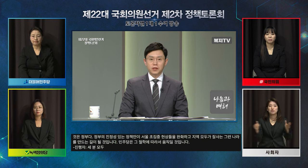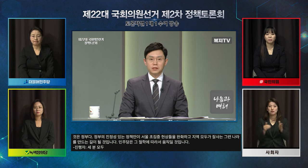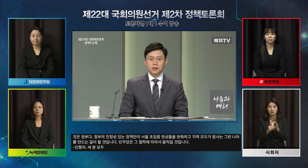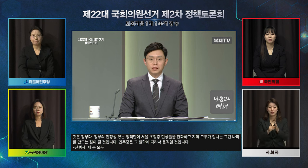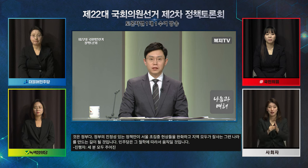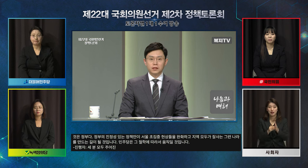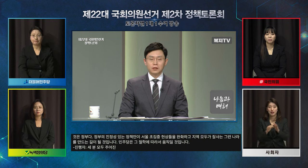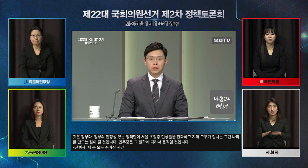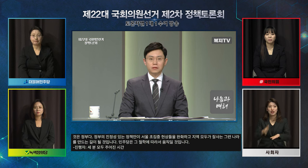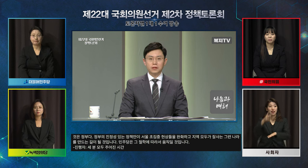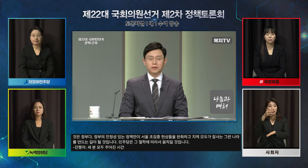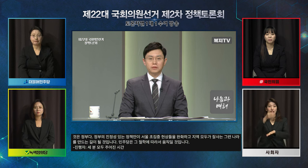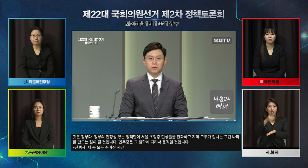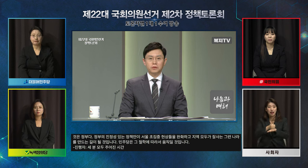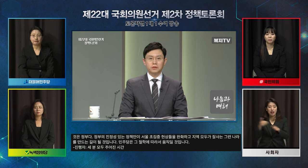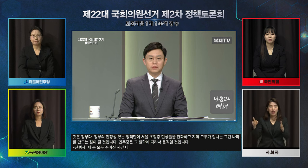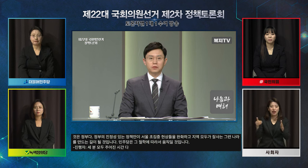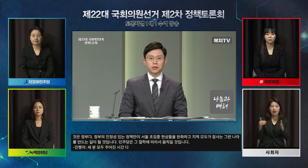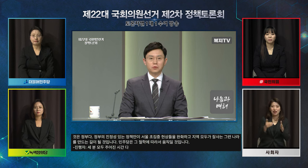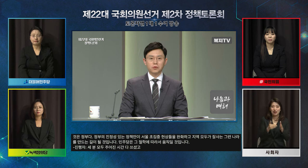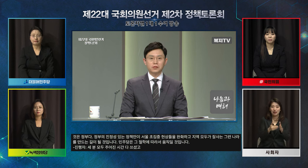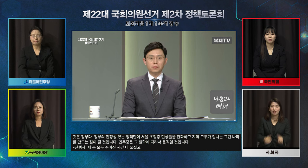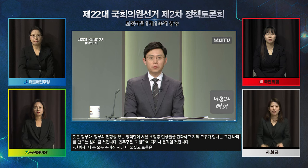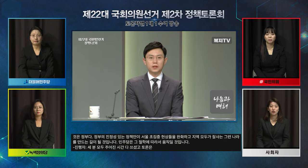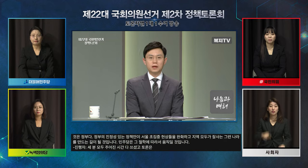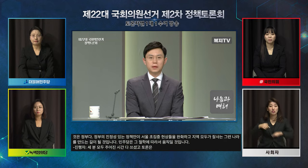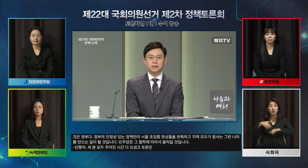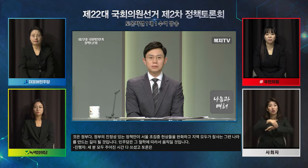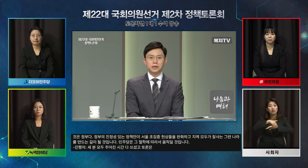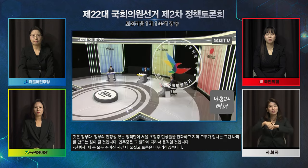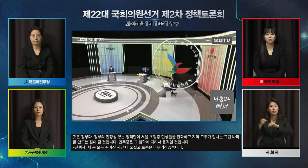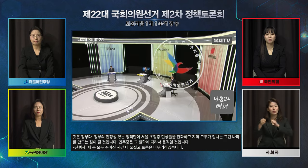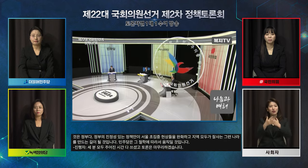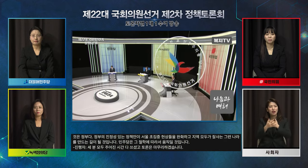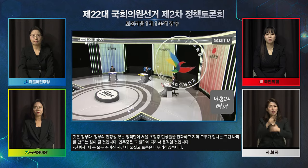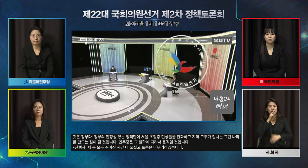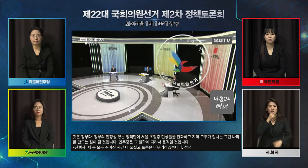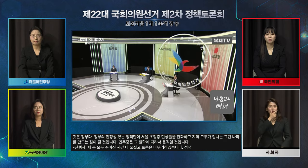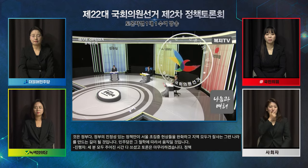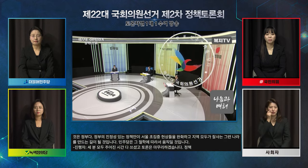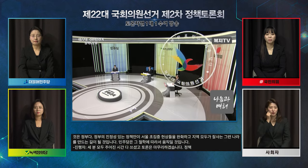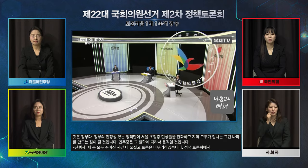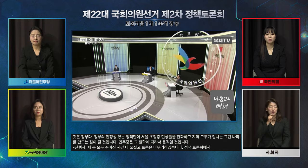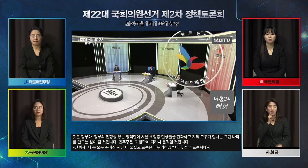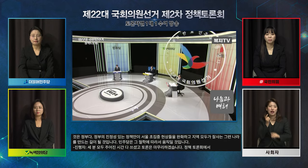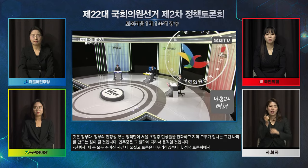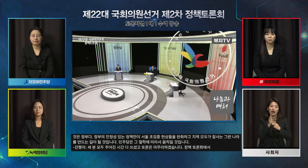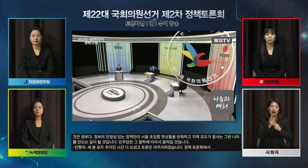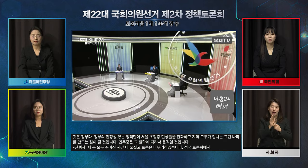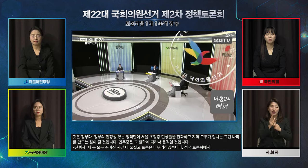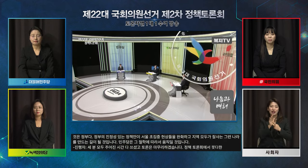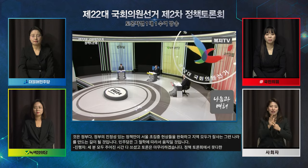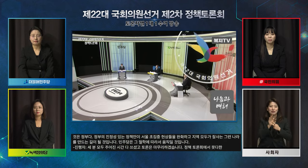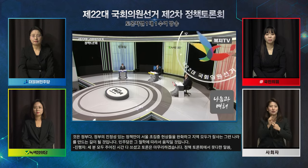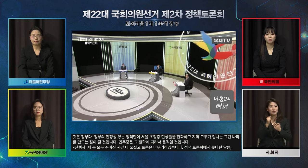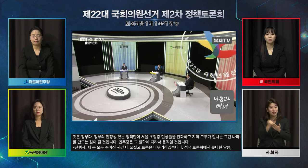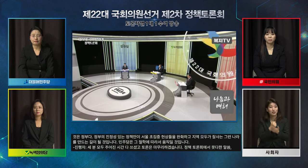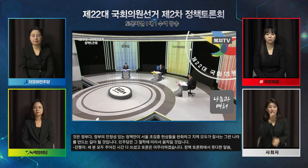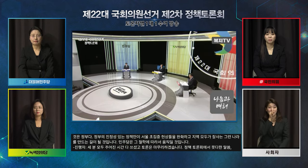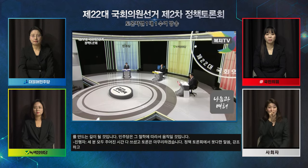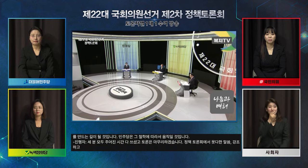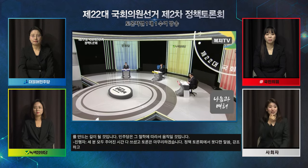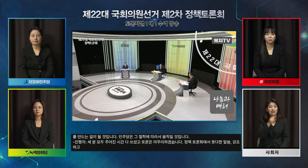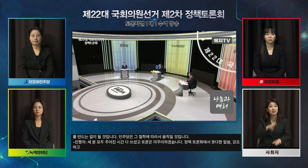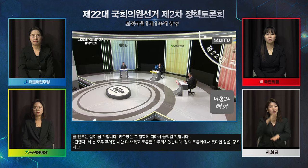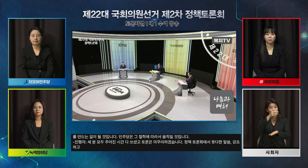이제 마무리할 시간이 다 돼가는데요. 오늘 정책 토론회에서 못다한 말씀이나 강조하고 싶은 점들이 있으셨을 텐데 마무리